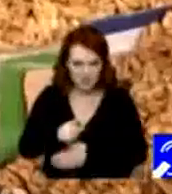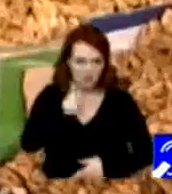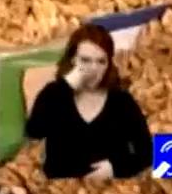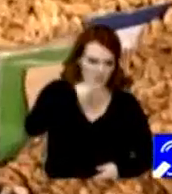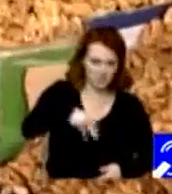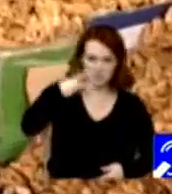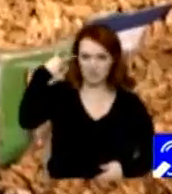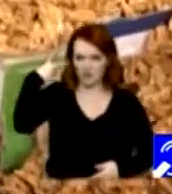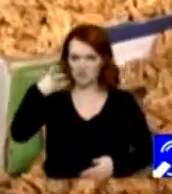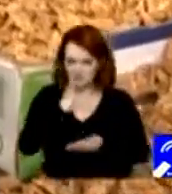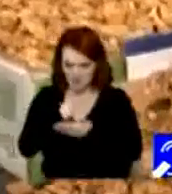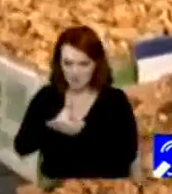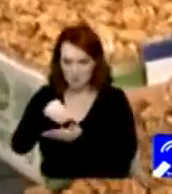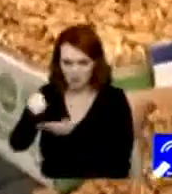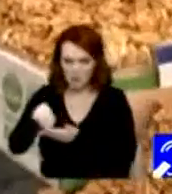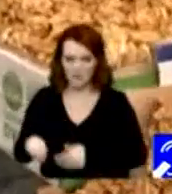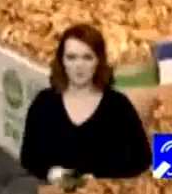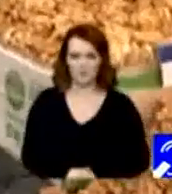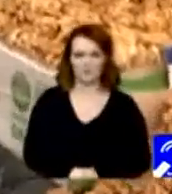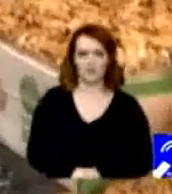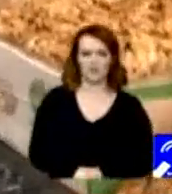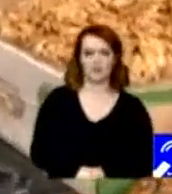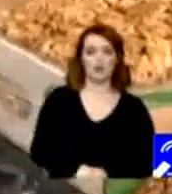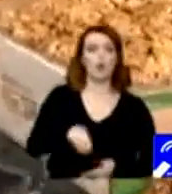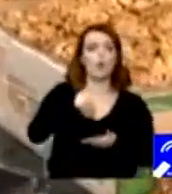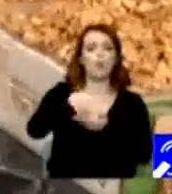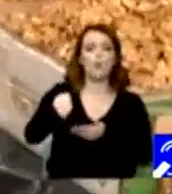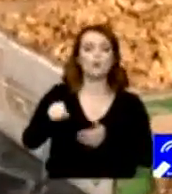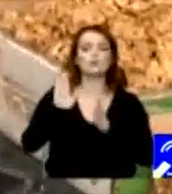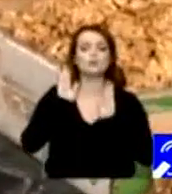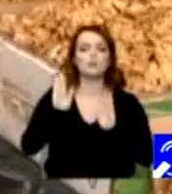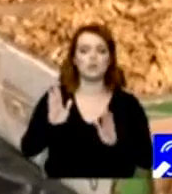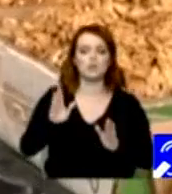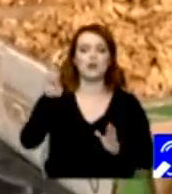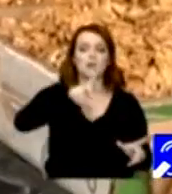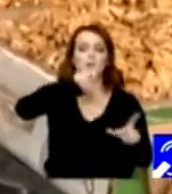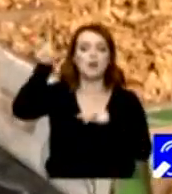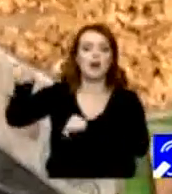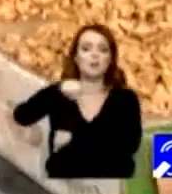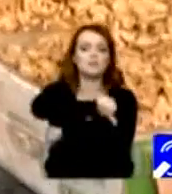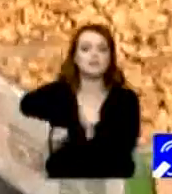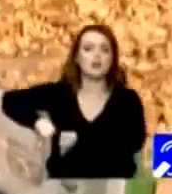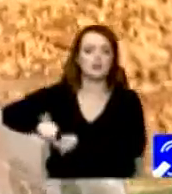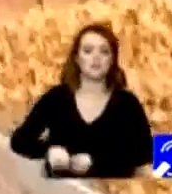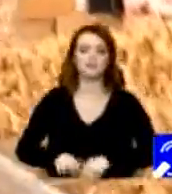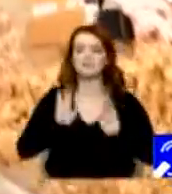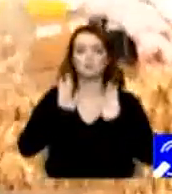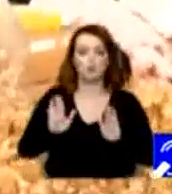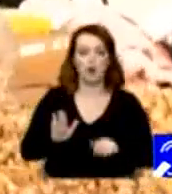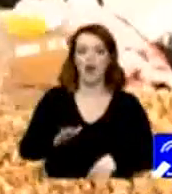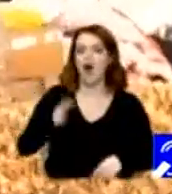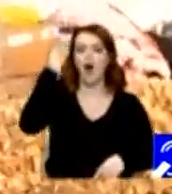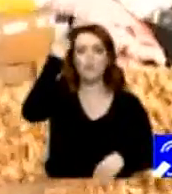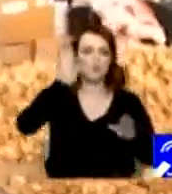aveți cumpărături cumpărăm nu mă care clătești Hotare de aici Au lumea nu are bani și nu cumpără nimica uitați dumneavoastră vor fi